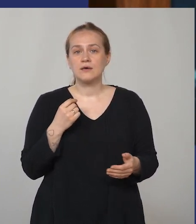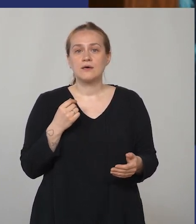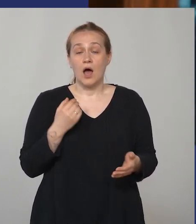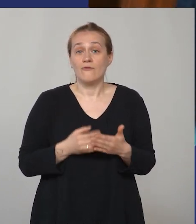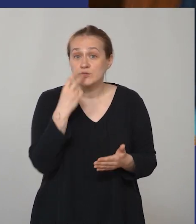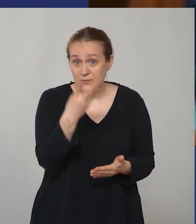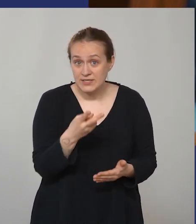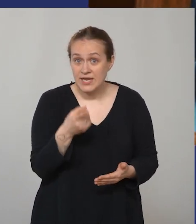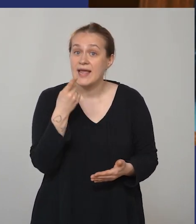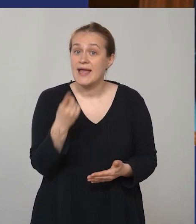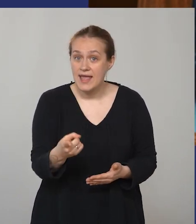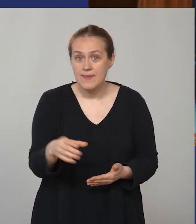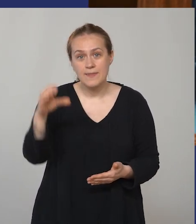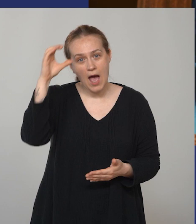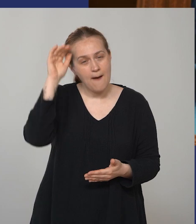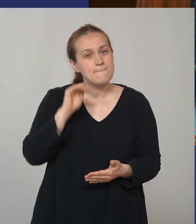Вот смотри.